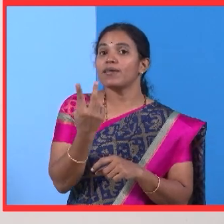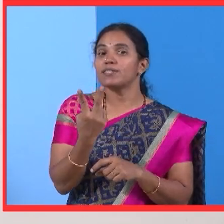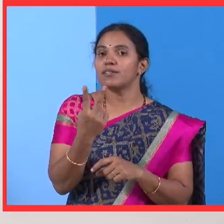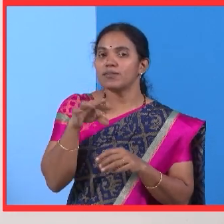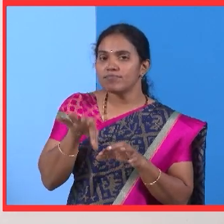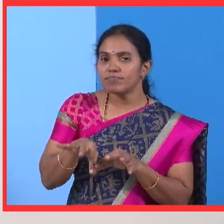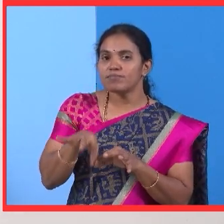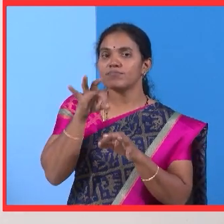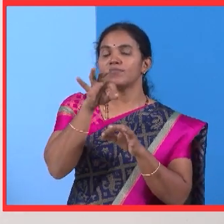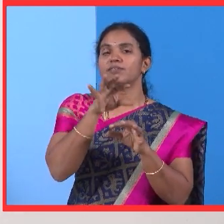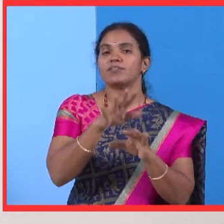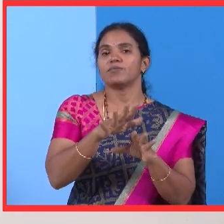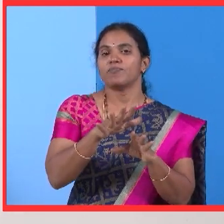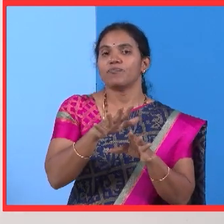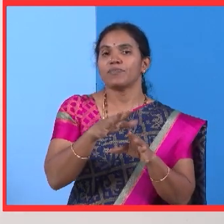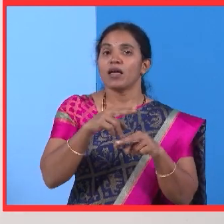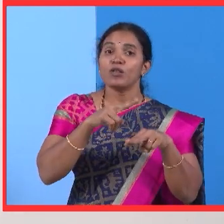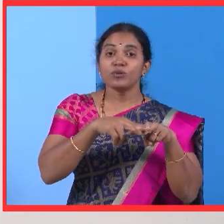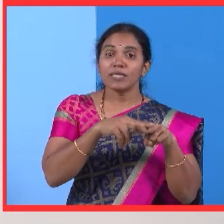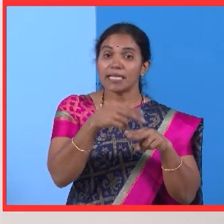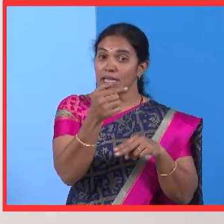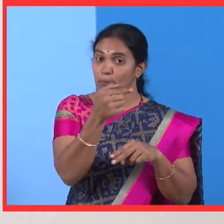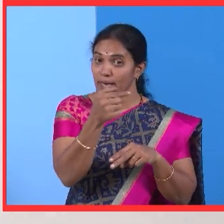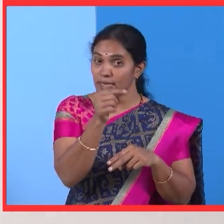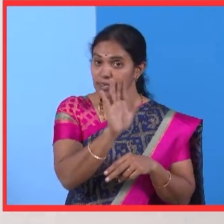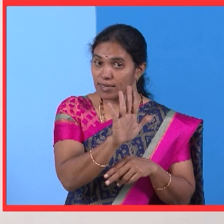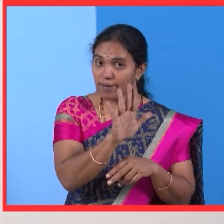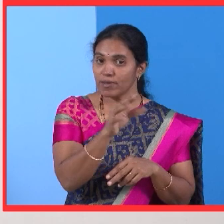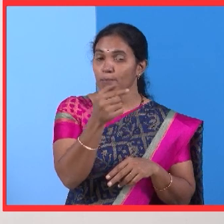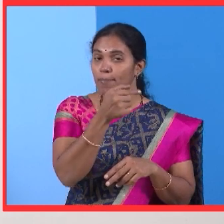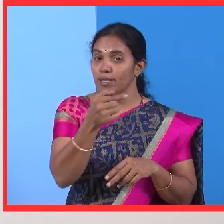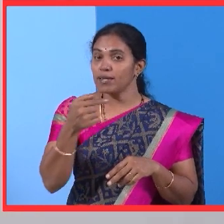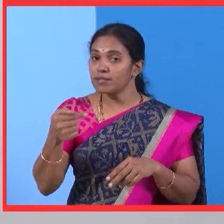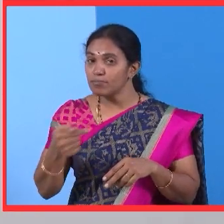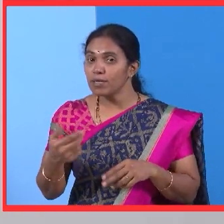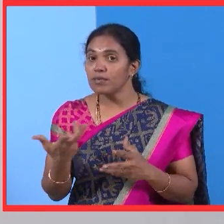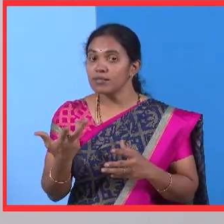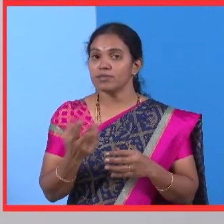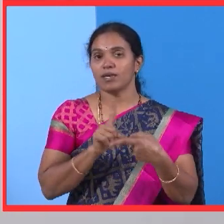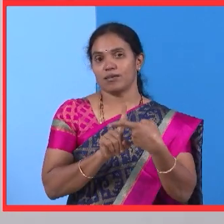ஏற்கனவே ஃபார்முலாவில் ஒரு மைனஸ் வரும், மைனஸ் ஆஃப் மைனஸ் ப்ளஸ் ஆகிடும்.